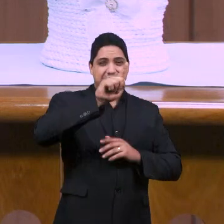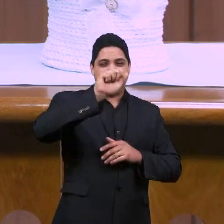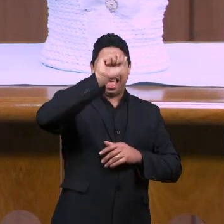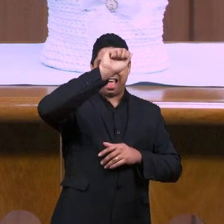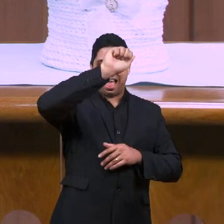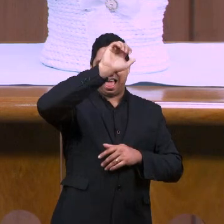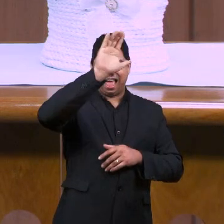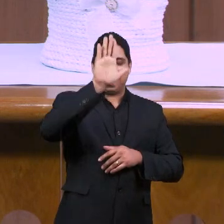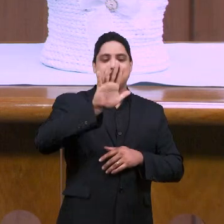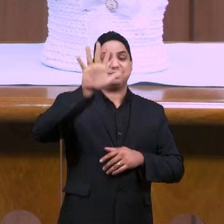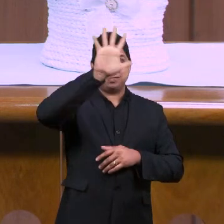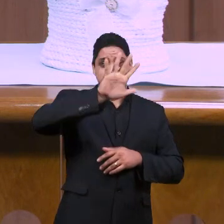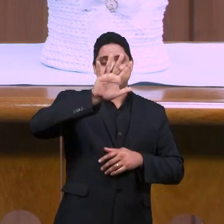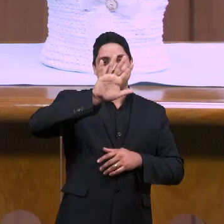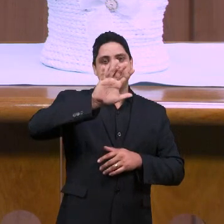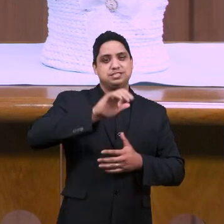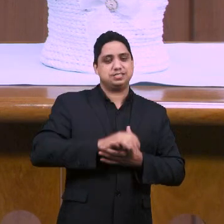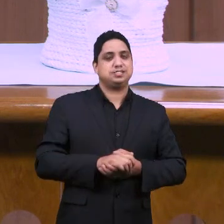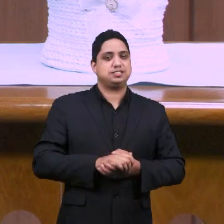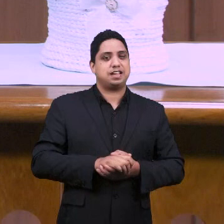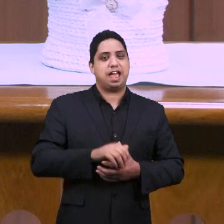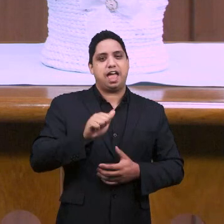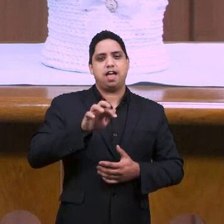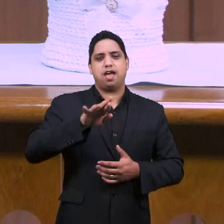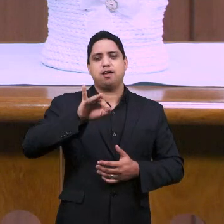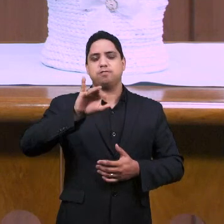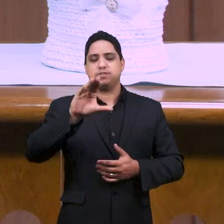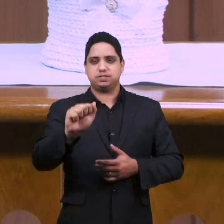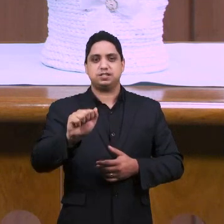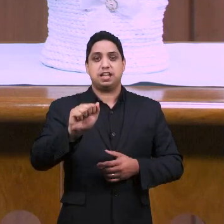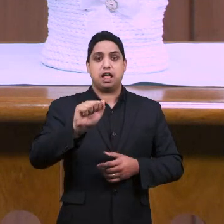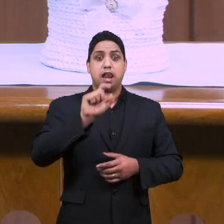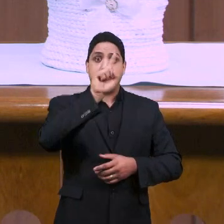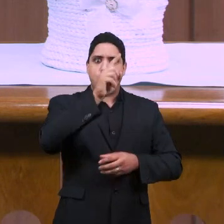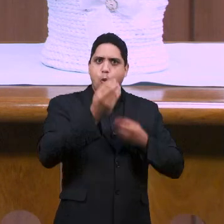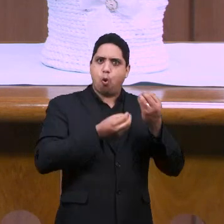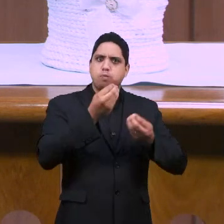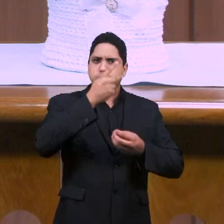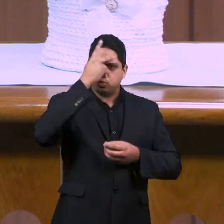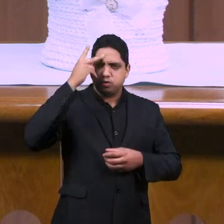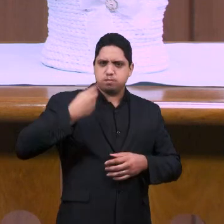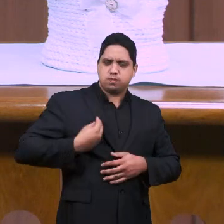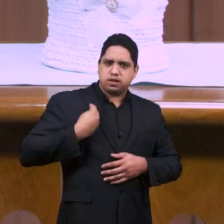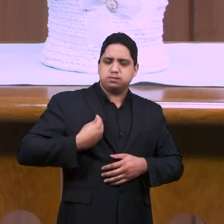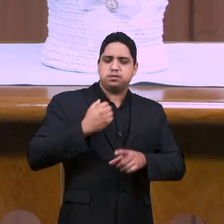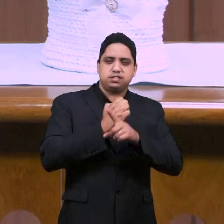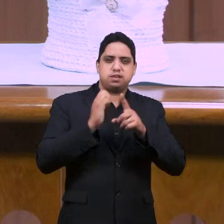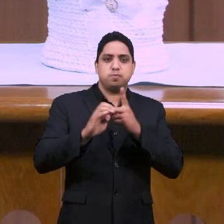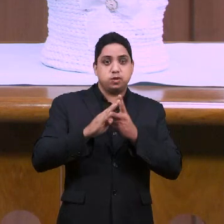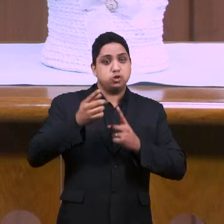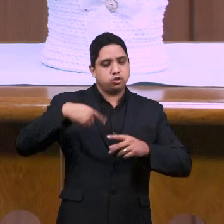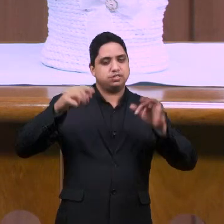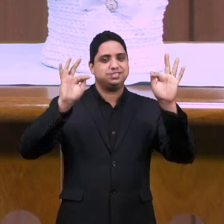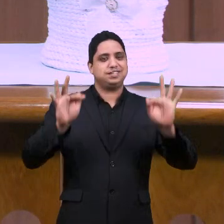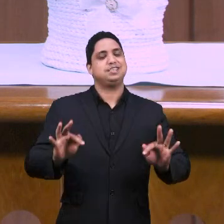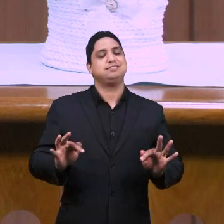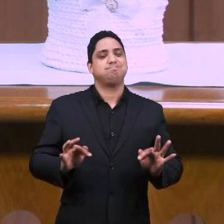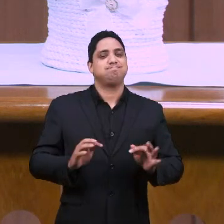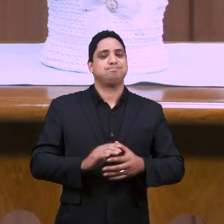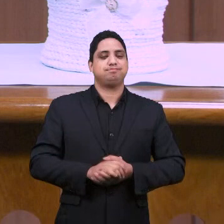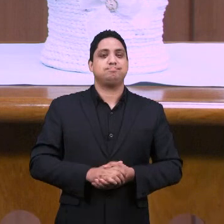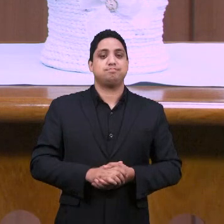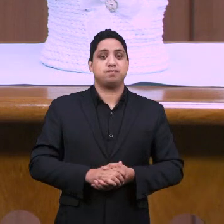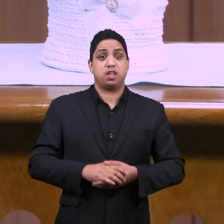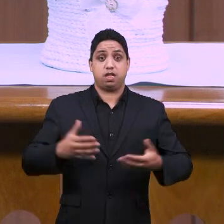du continent africain. Nous sommes heureux de cette information et la manière comme le continent africain participe de l'école